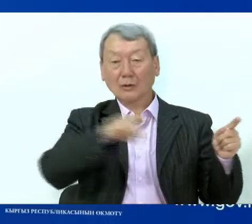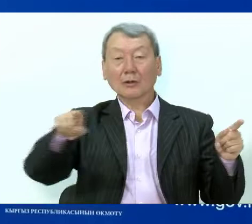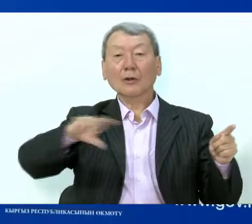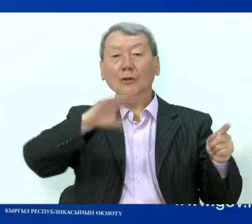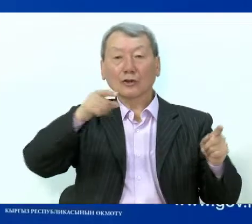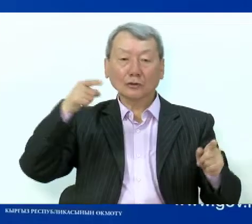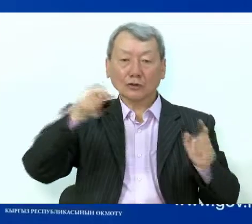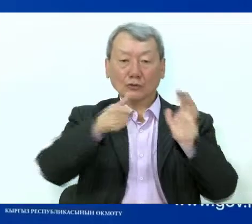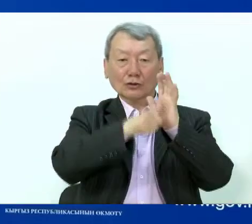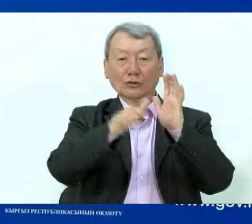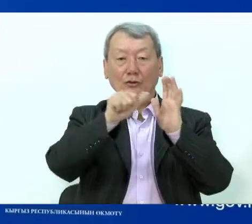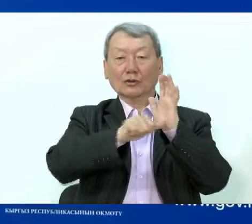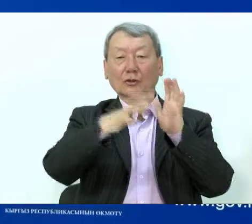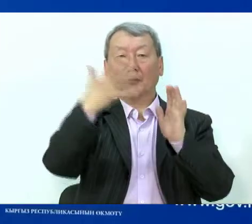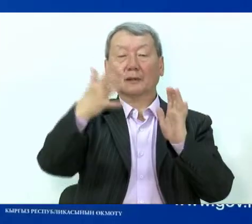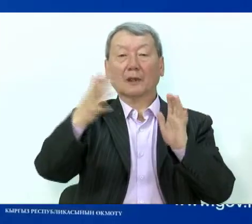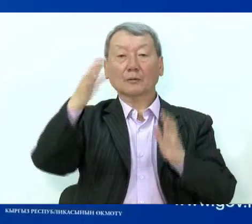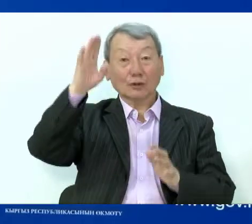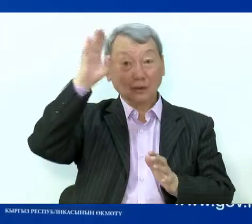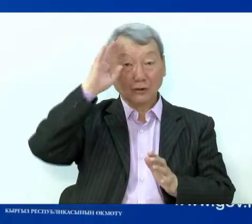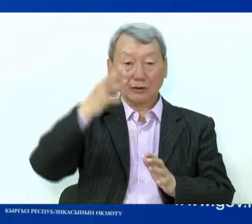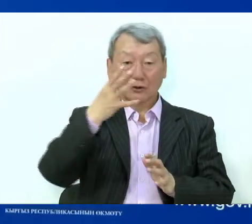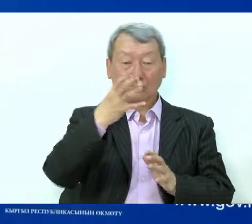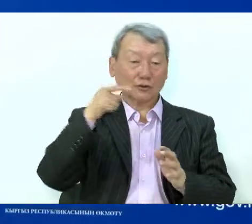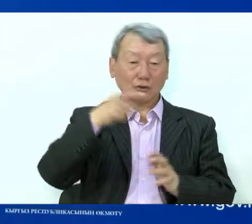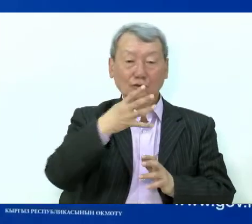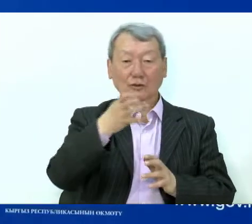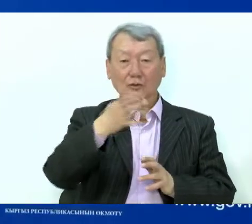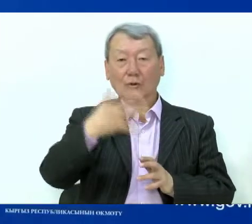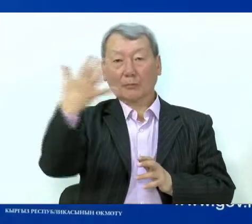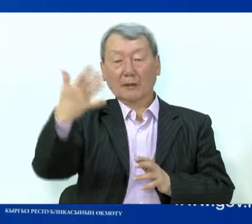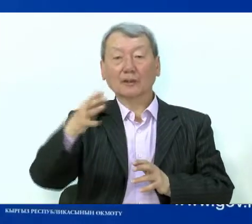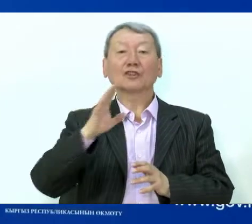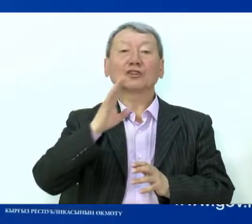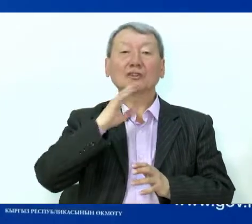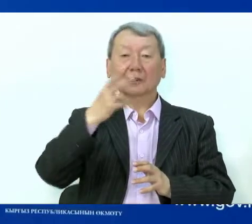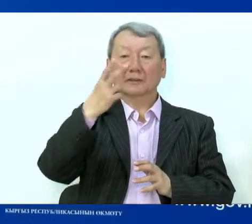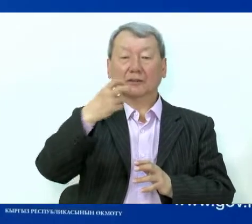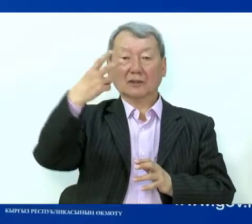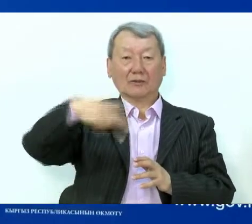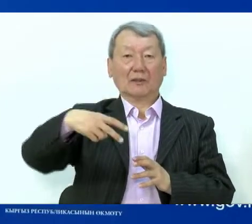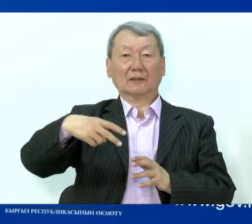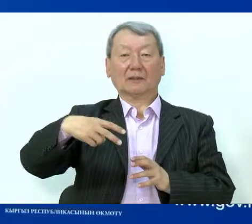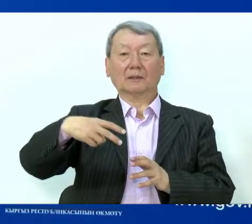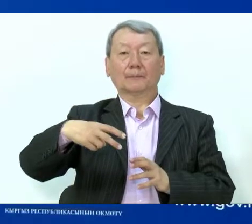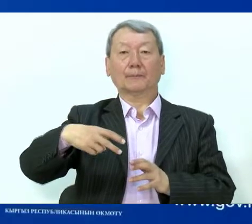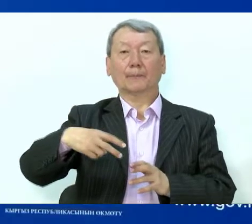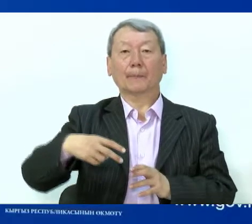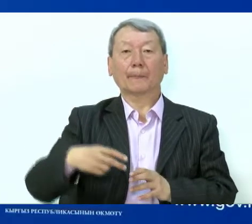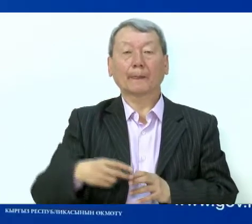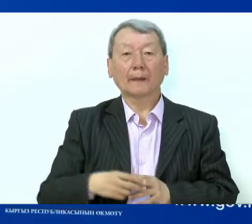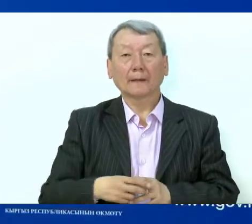задержано 1665, из них мужчин 1445, женщин 220.